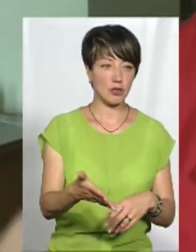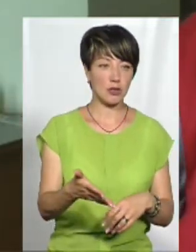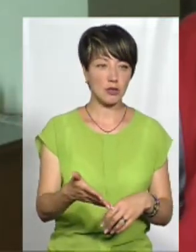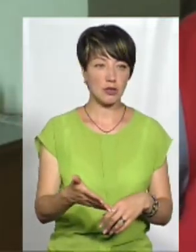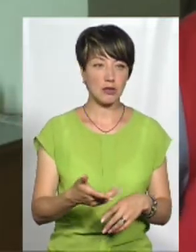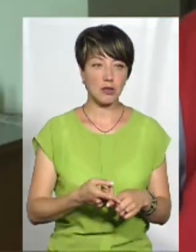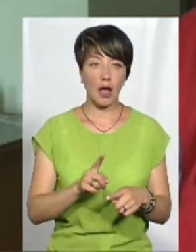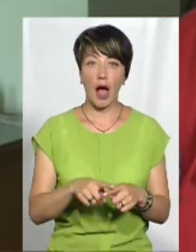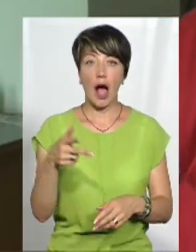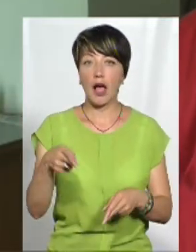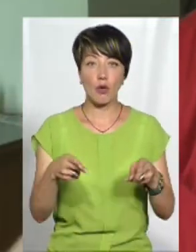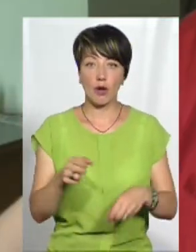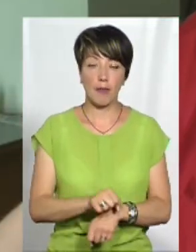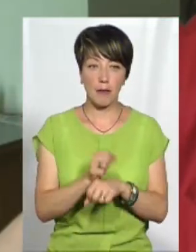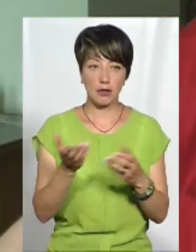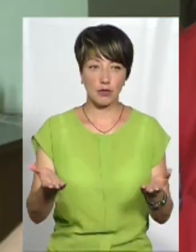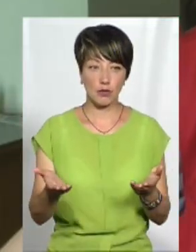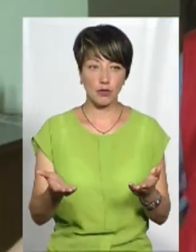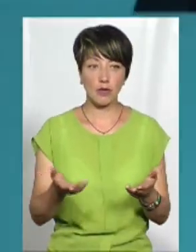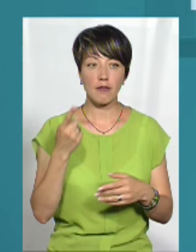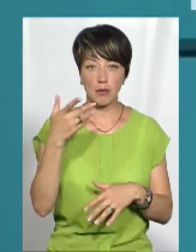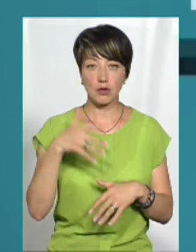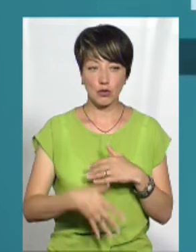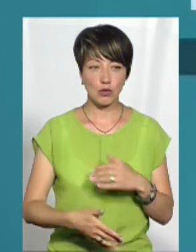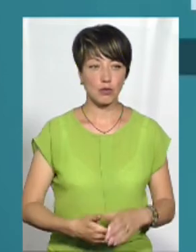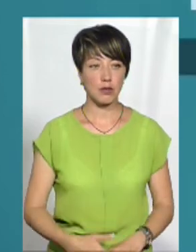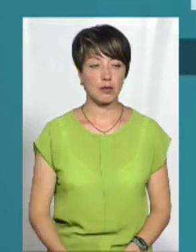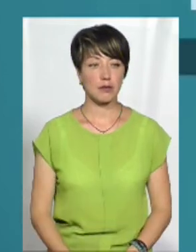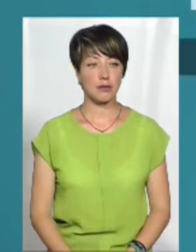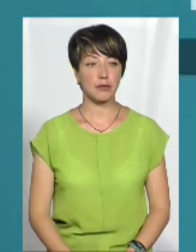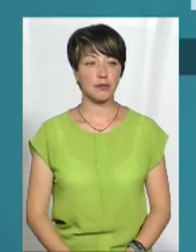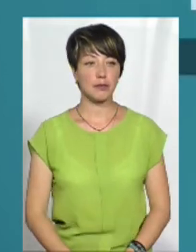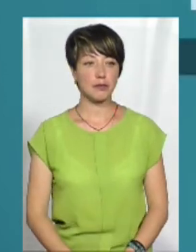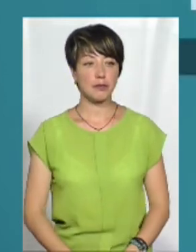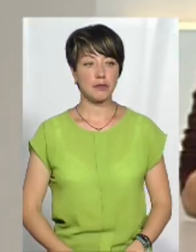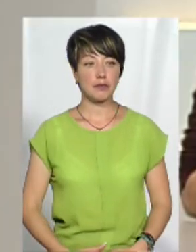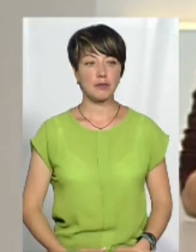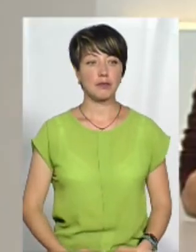не бастують. Ну, ви мене зрозуміли.